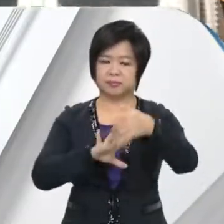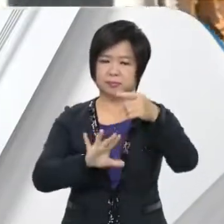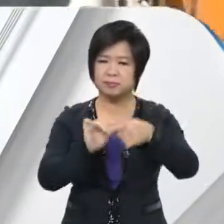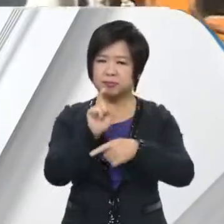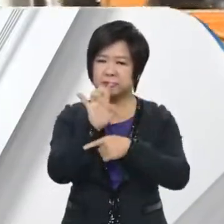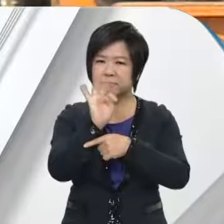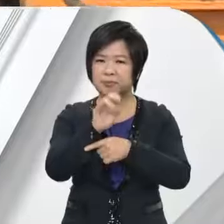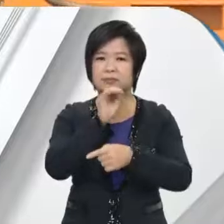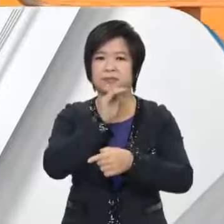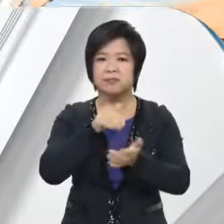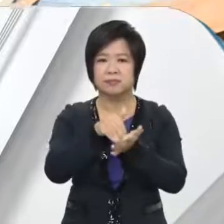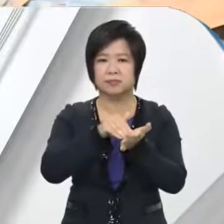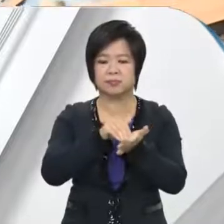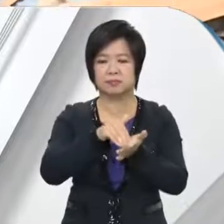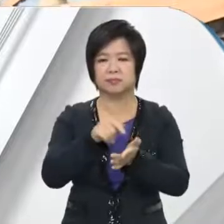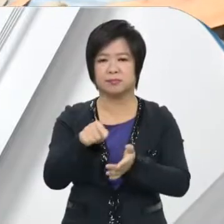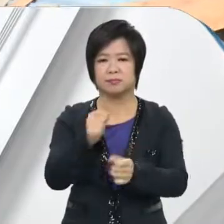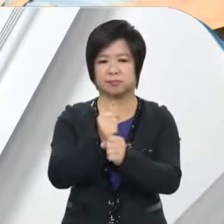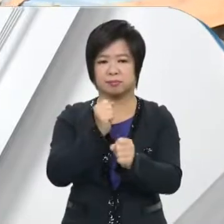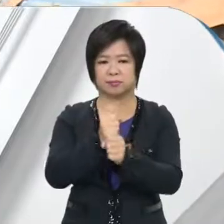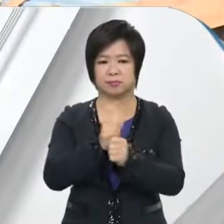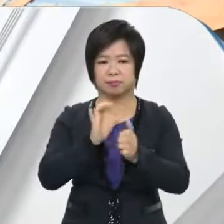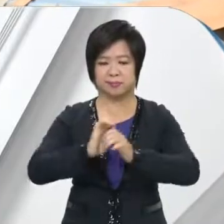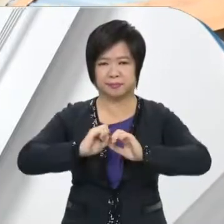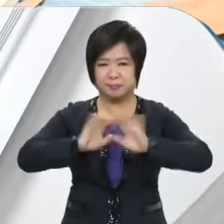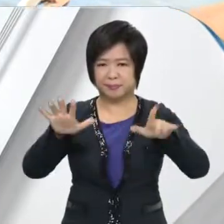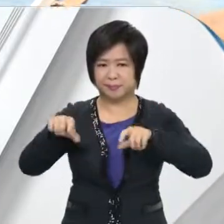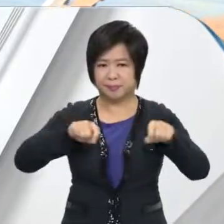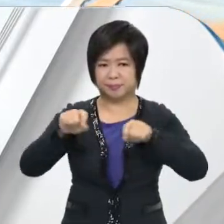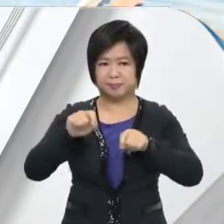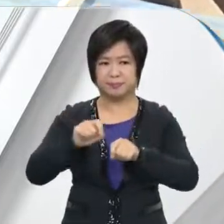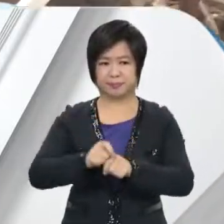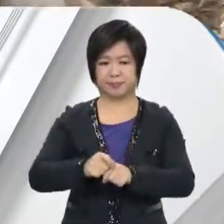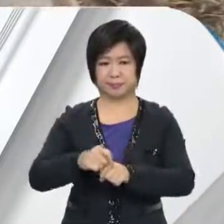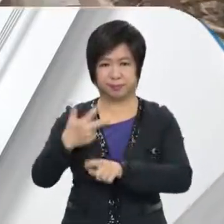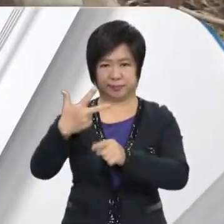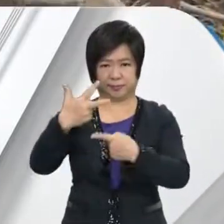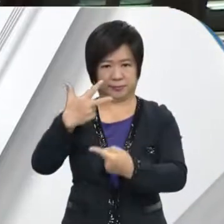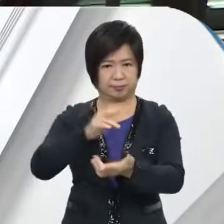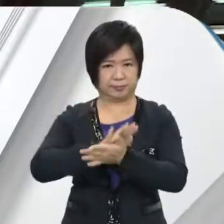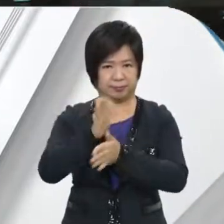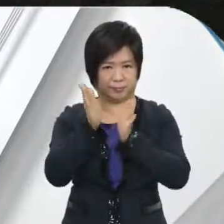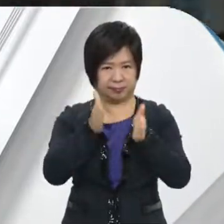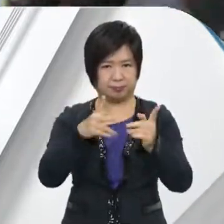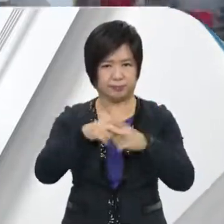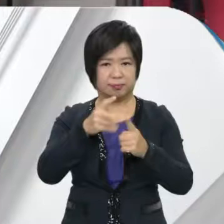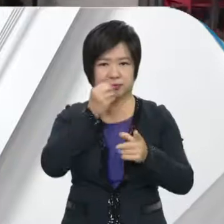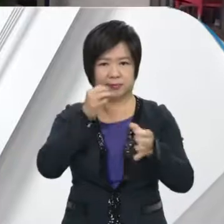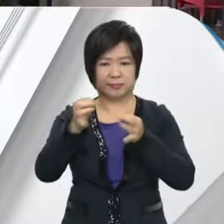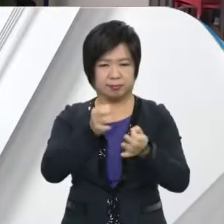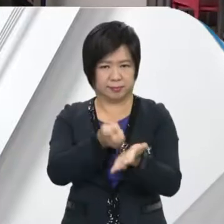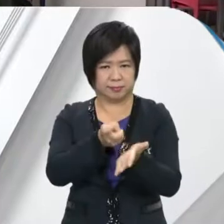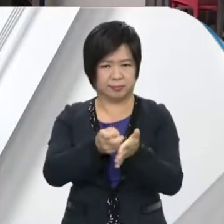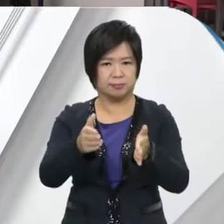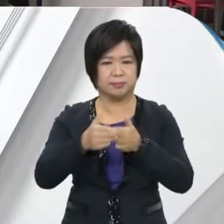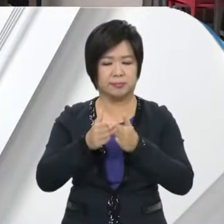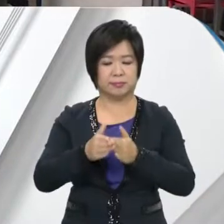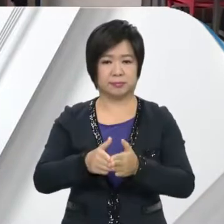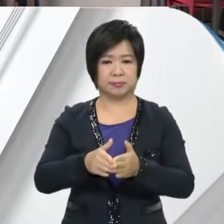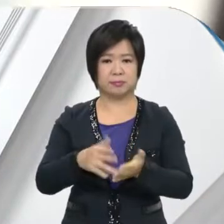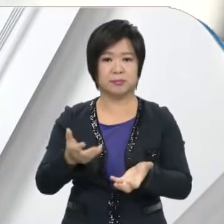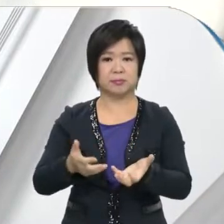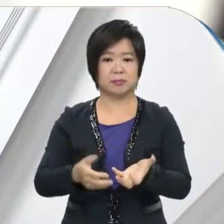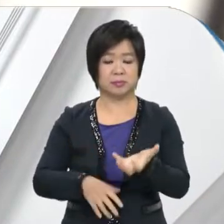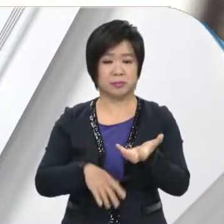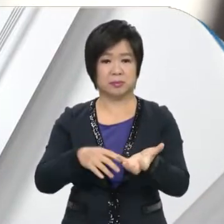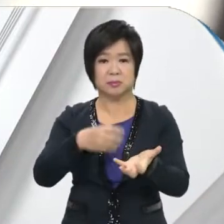故所同县政府提出了新的金属计划，此青年厨余弃尸会严格稽查收拾点，准备个提供实体